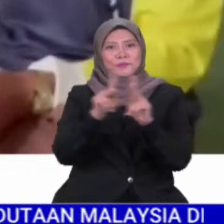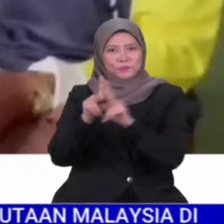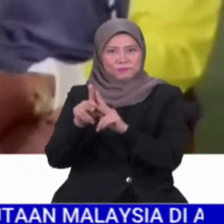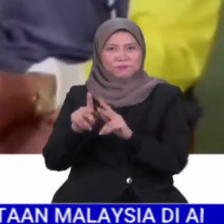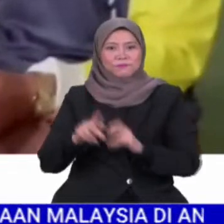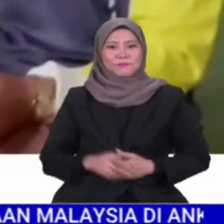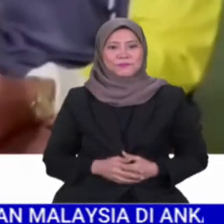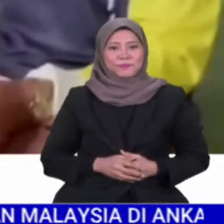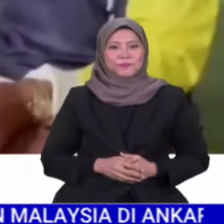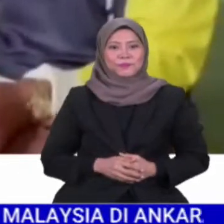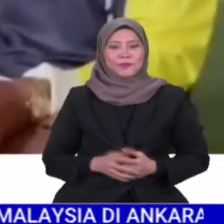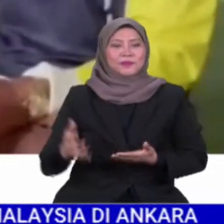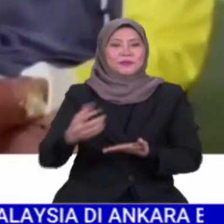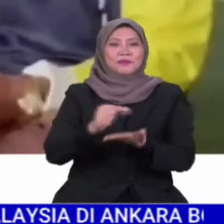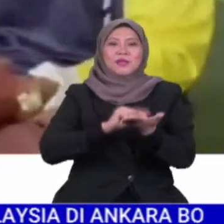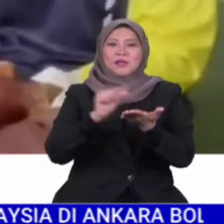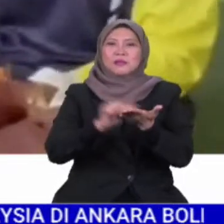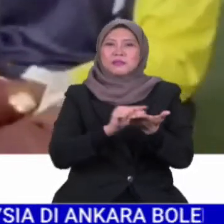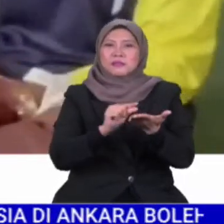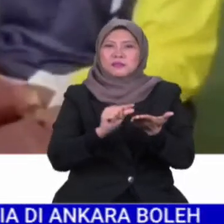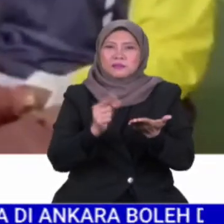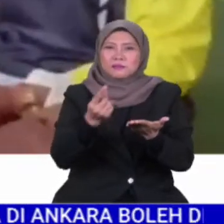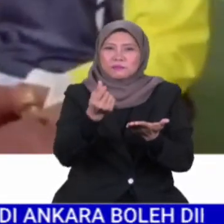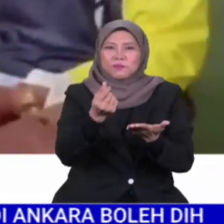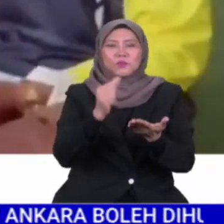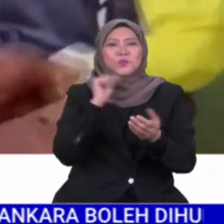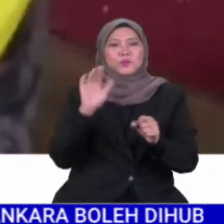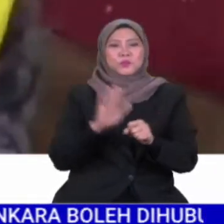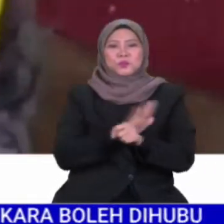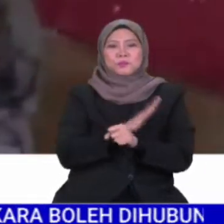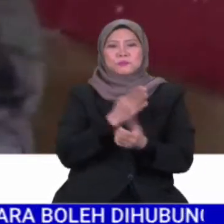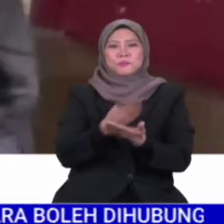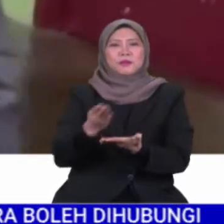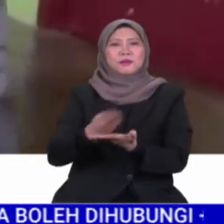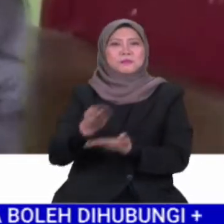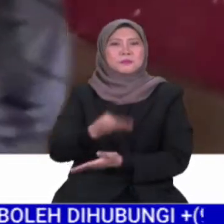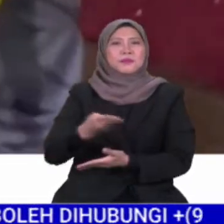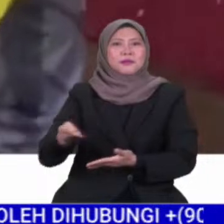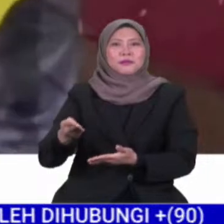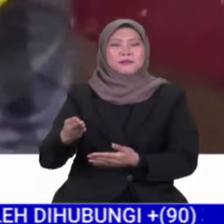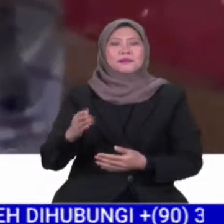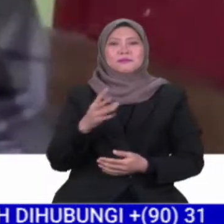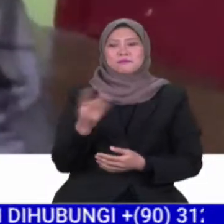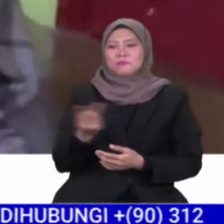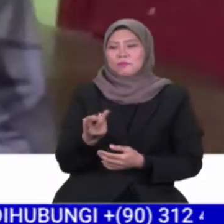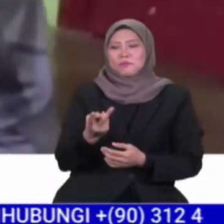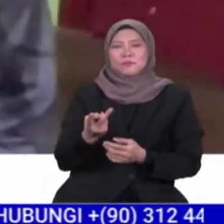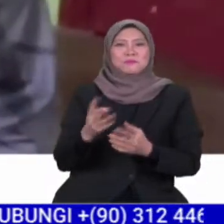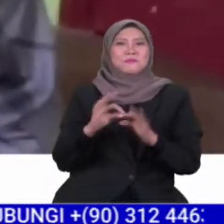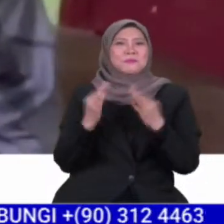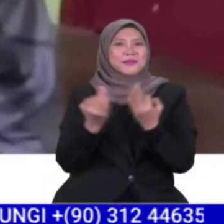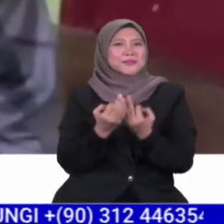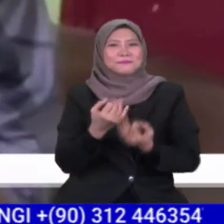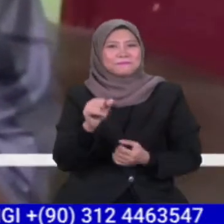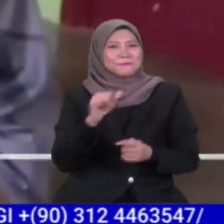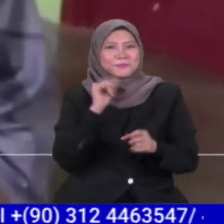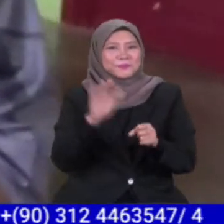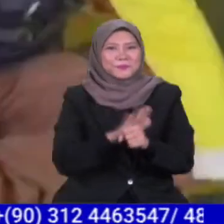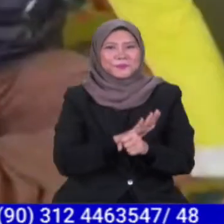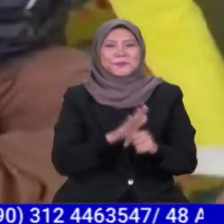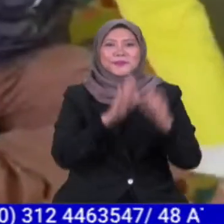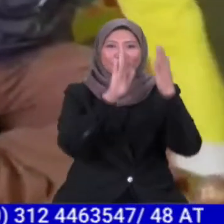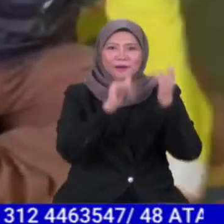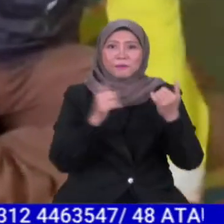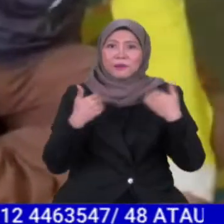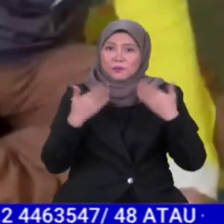berkenaan. Pendapatan mereka tidak cukup untuk membeli barangan keperluan Nur Solehah dan keluarganya. Mereka berharap ada